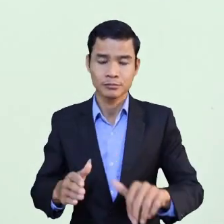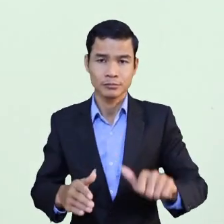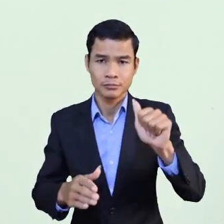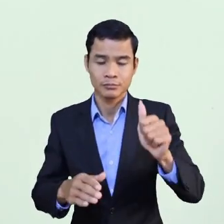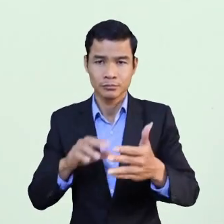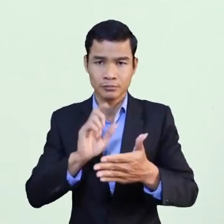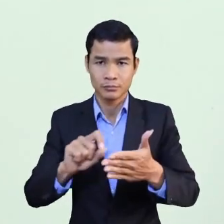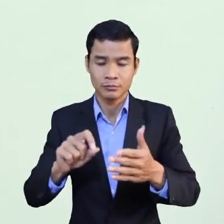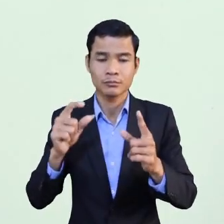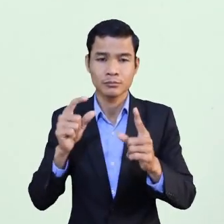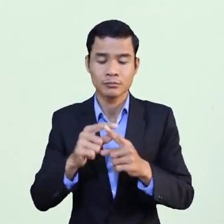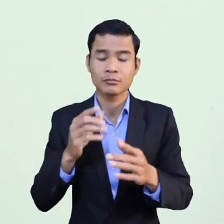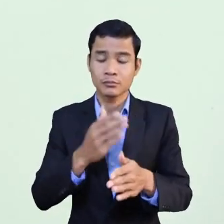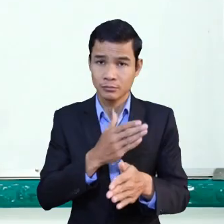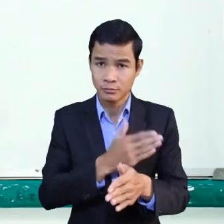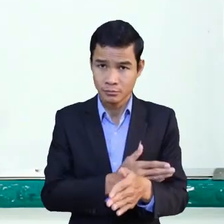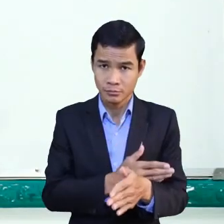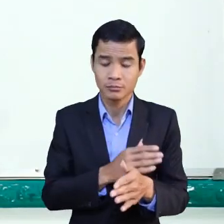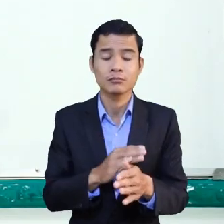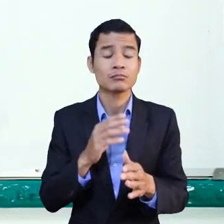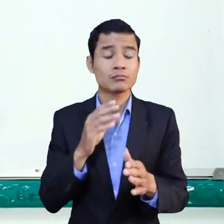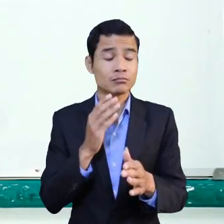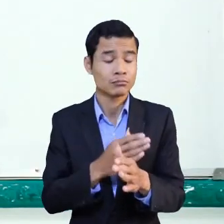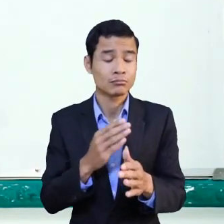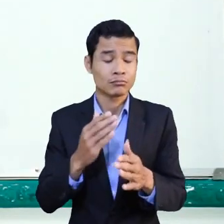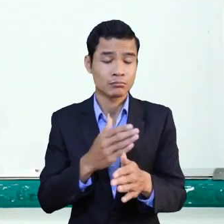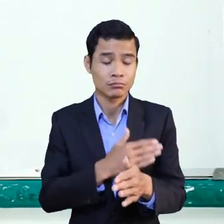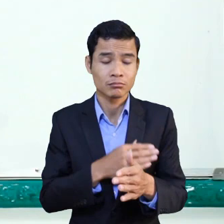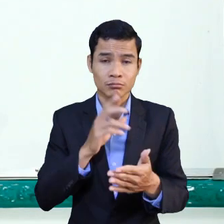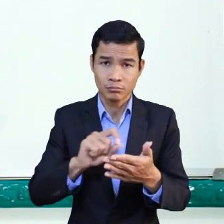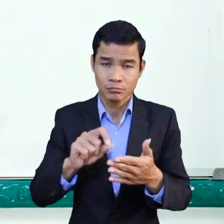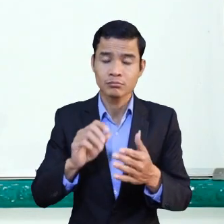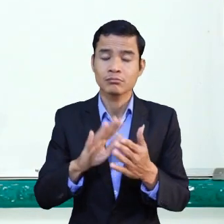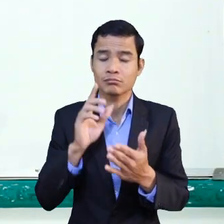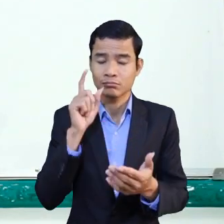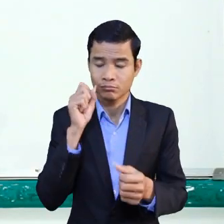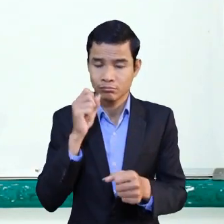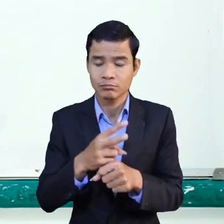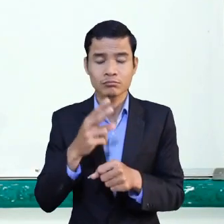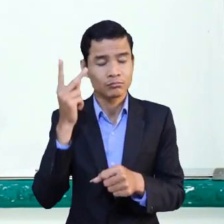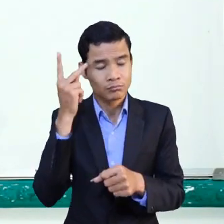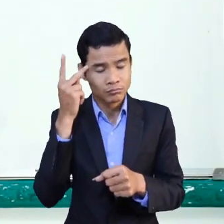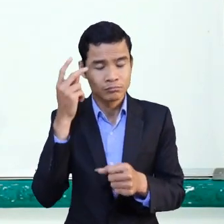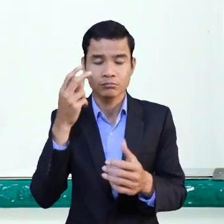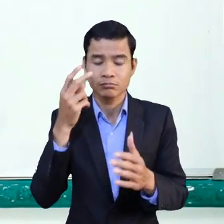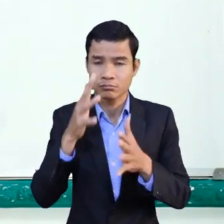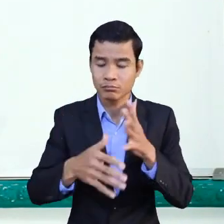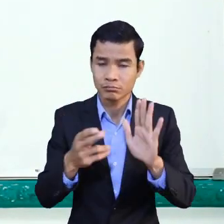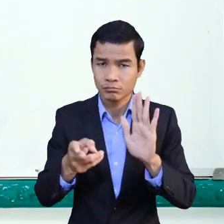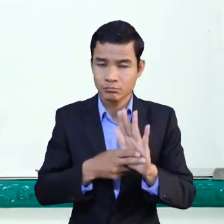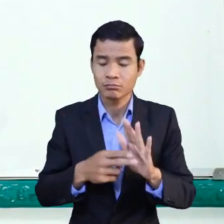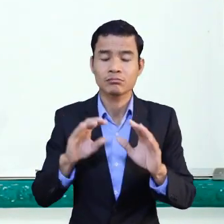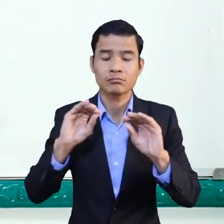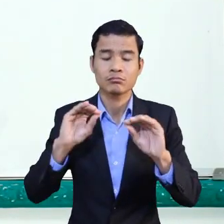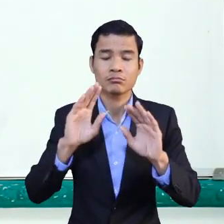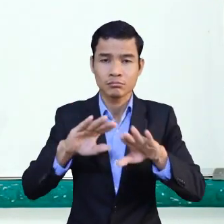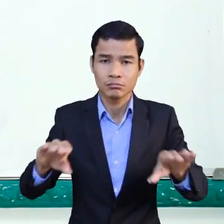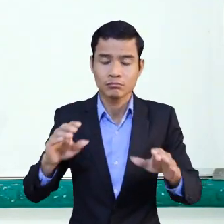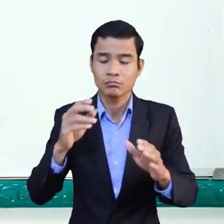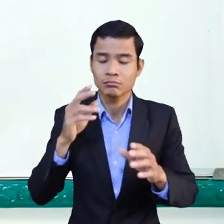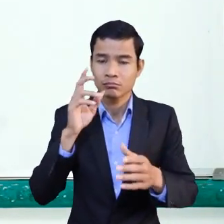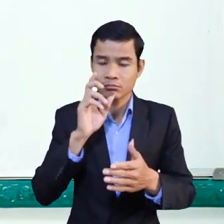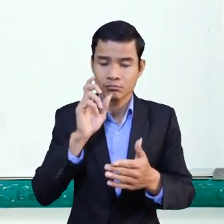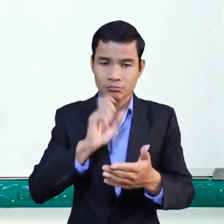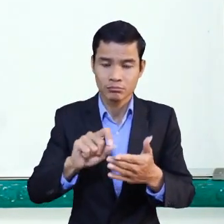សេរចាមុននឹងសរសេរកូនត្រូវគិតហើយនឹងថាឲ្យបានលឺនៅណាចាកូនកូនសរសេរនៅលើក្តារឈ្នួនអ្នកគ្រូនឹងសរសេរ